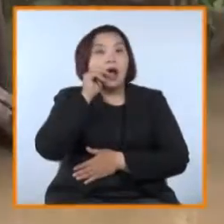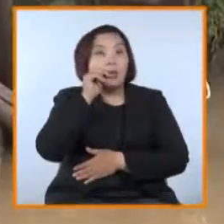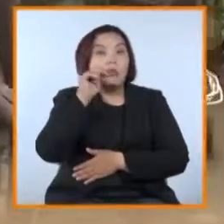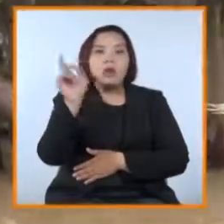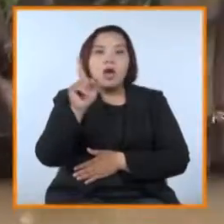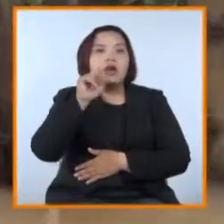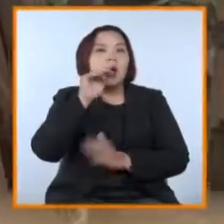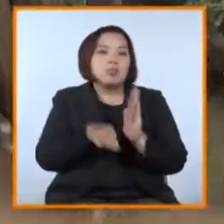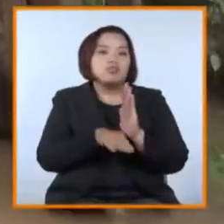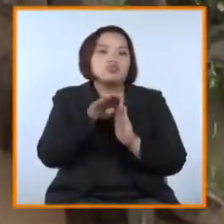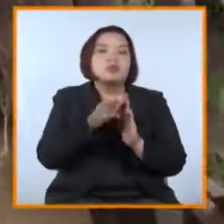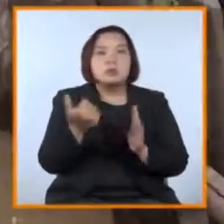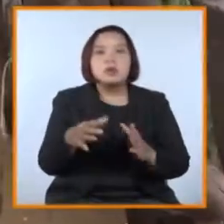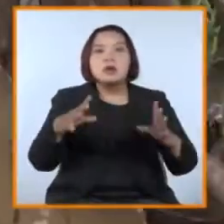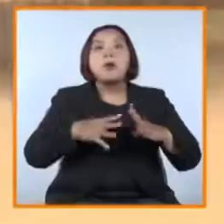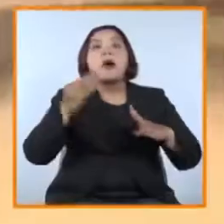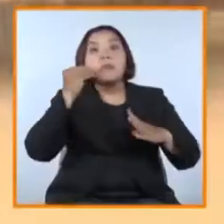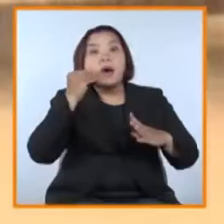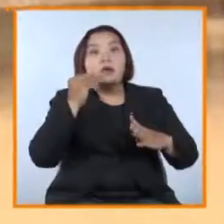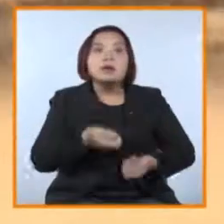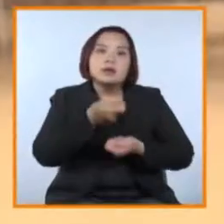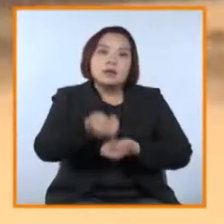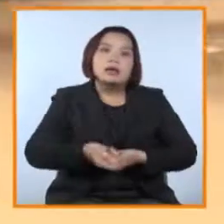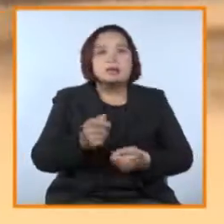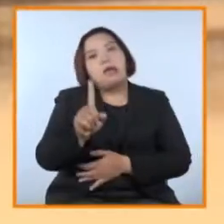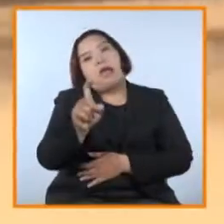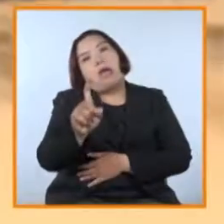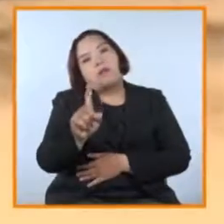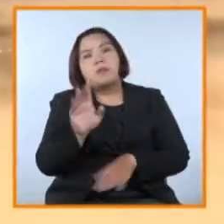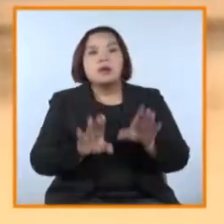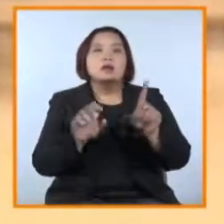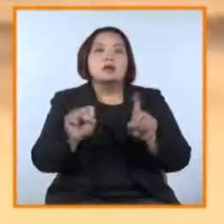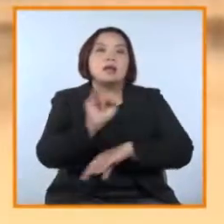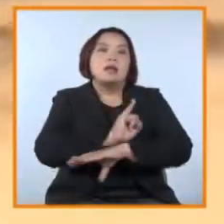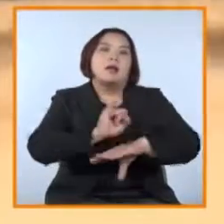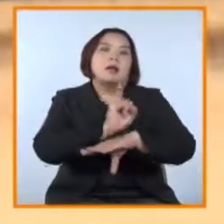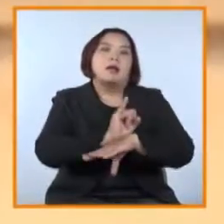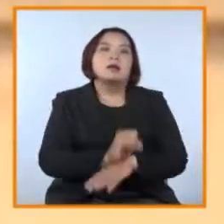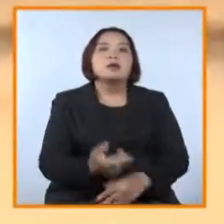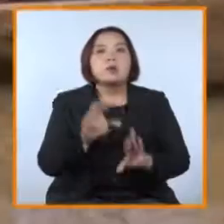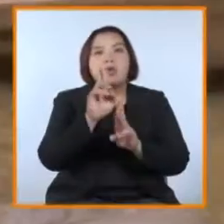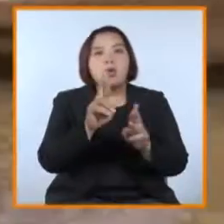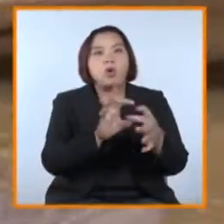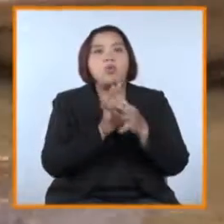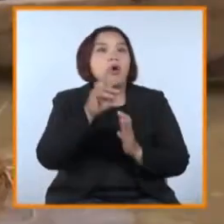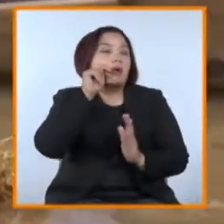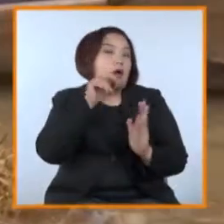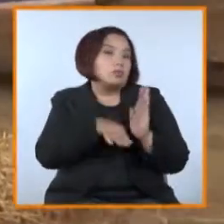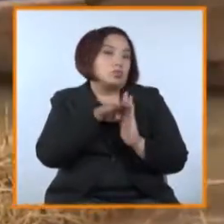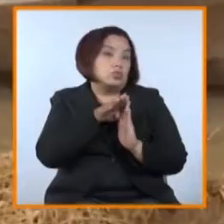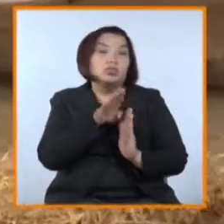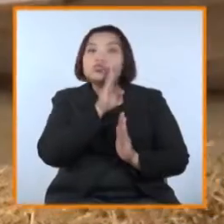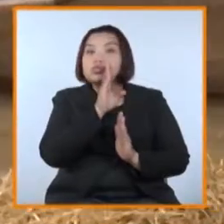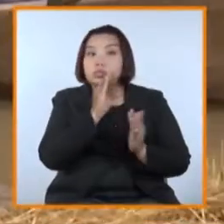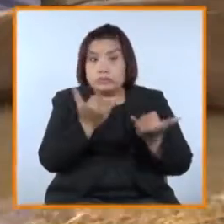จากเขื่อนเจ้าพระยาบ้านเรือนแล้วก็พื้นที่เกษตรเสียหายนับแสนไร่ขณะนี้นะคะยังคงต้องเฝ้าระวังปริมาณน้ำหากเพิ่มสูงขึ้นก็จะประกาศ